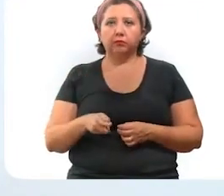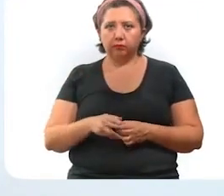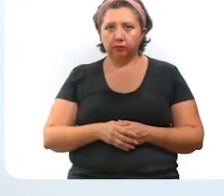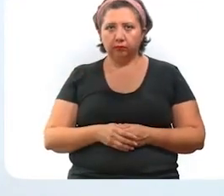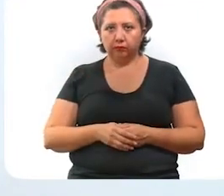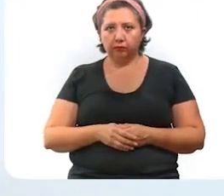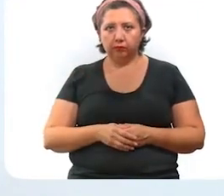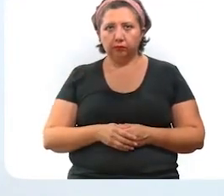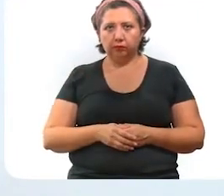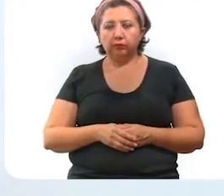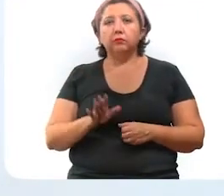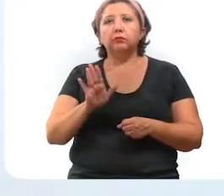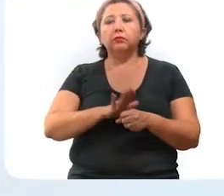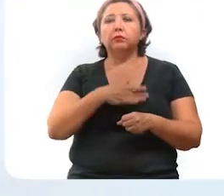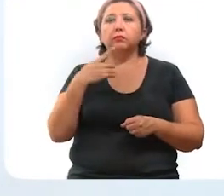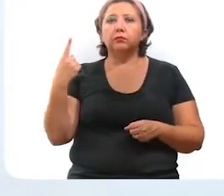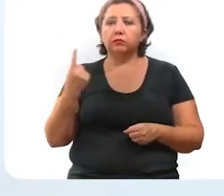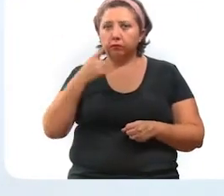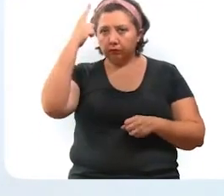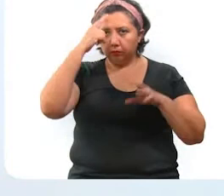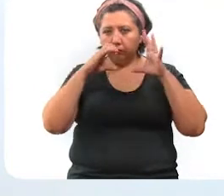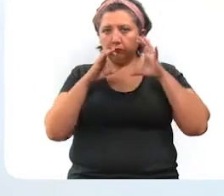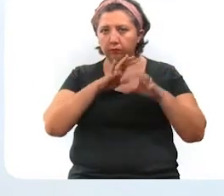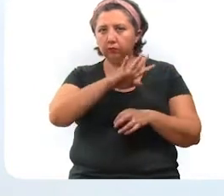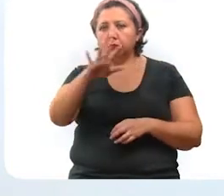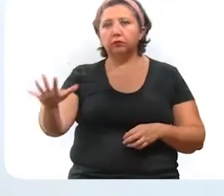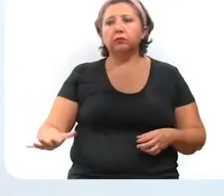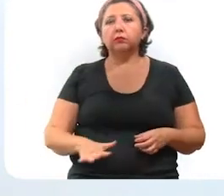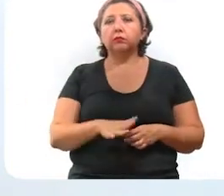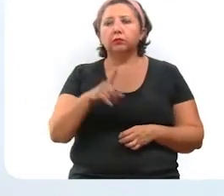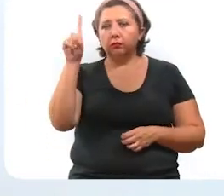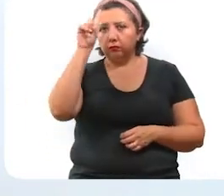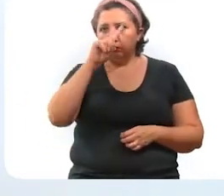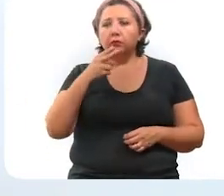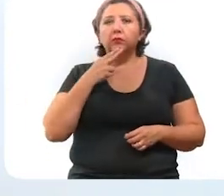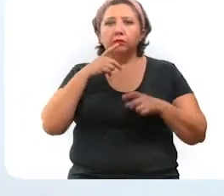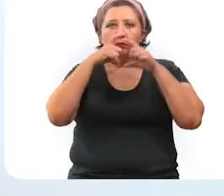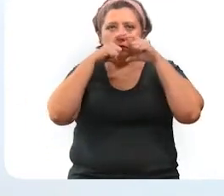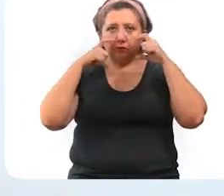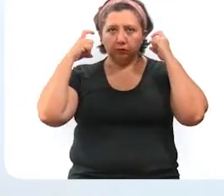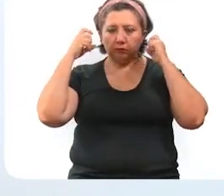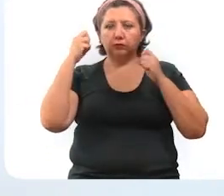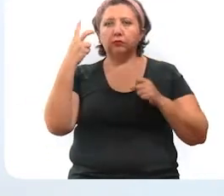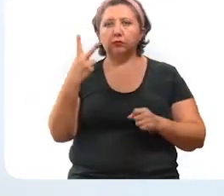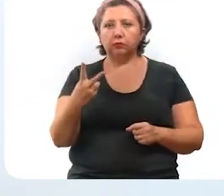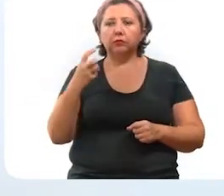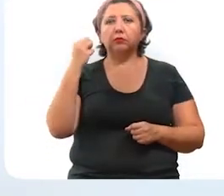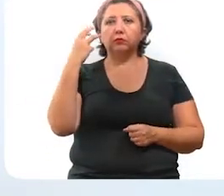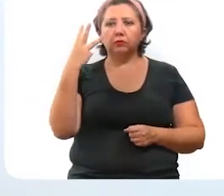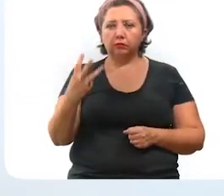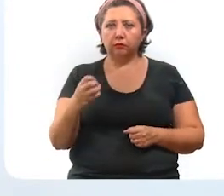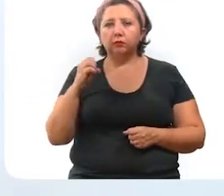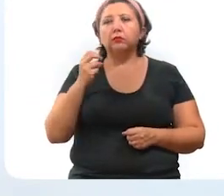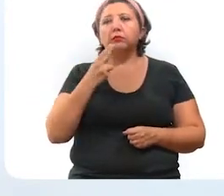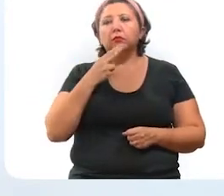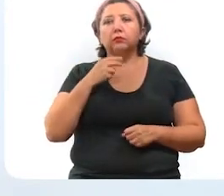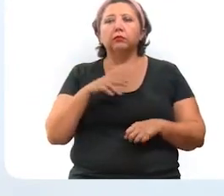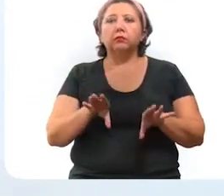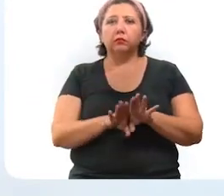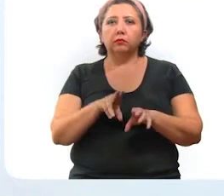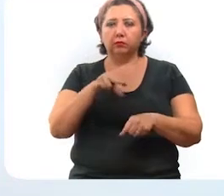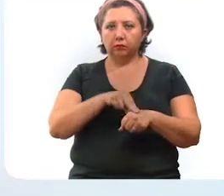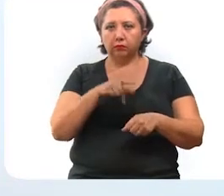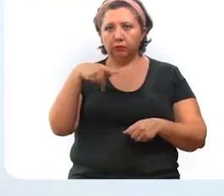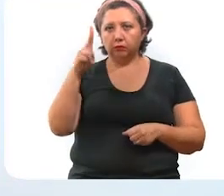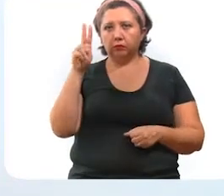% ukalantik mag tutan le omikrono. Bez la martes etan utzabalu takumukile vacuna AstraZeneca telecoronaviruso ti mako yang 40 tak